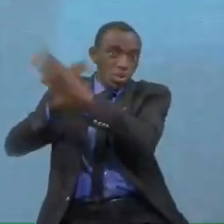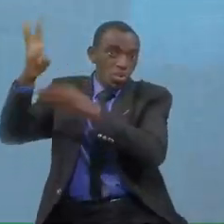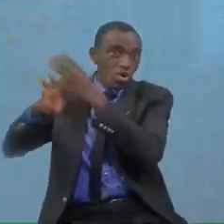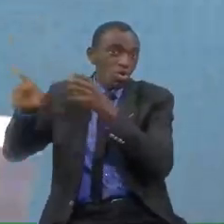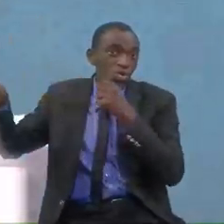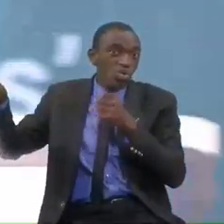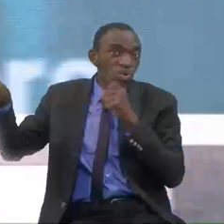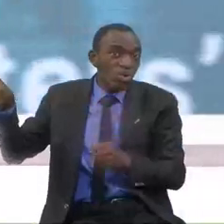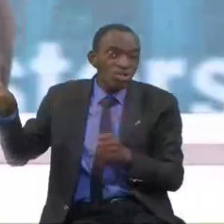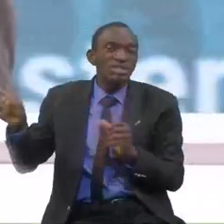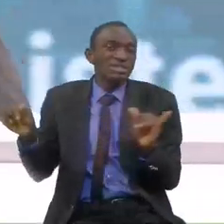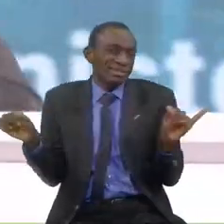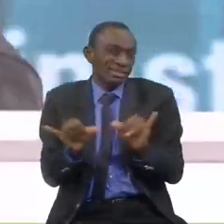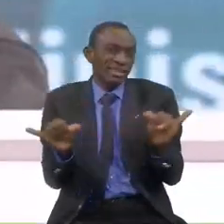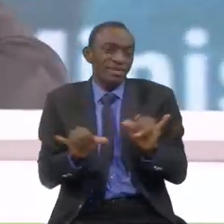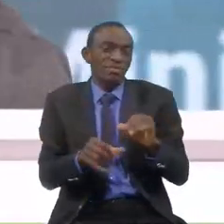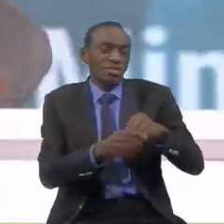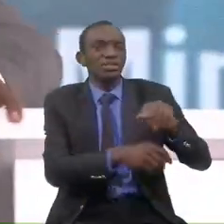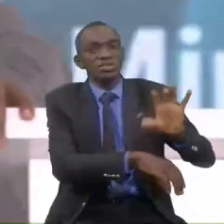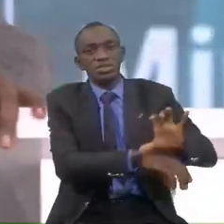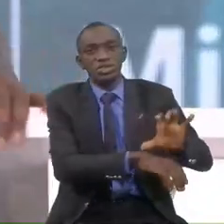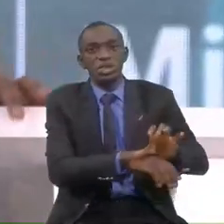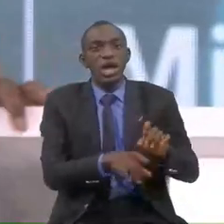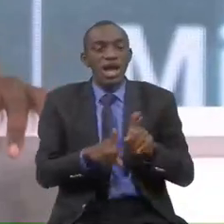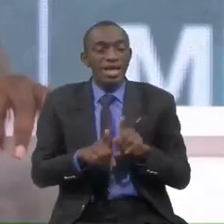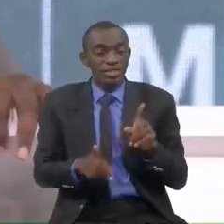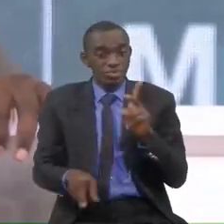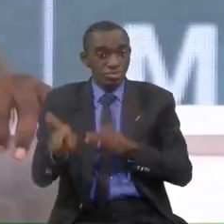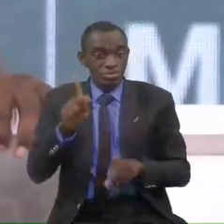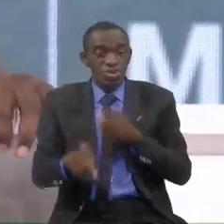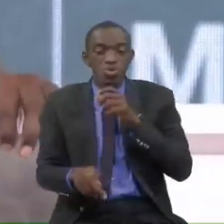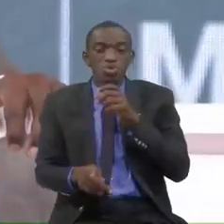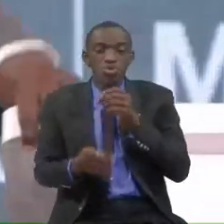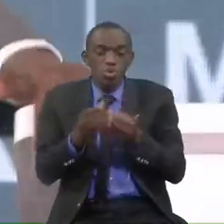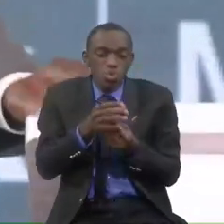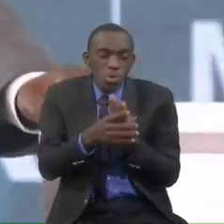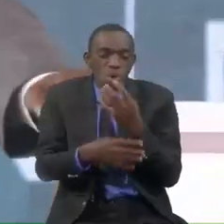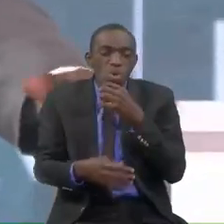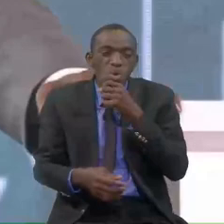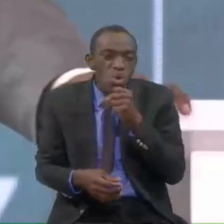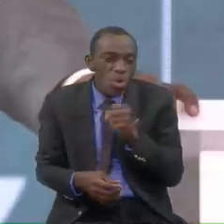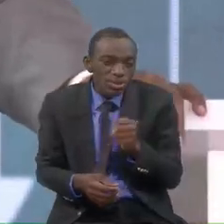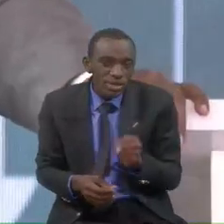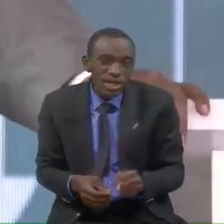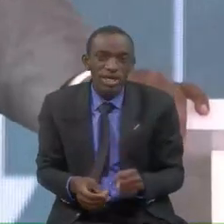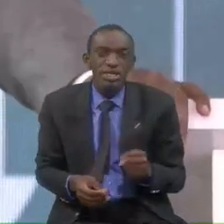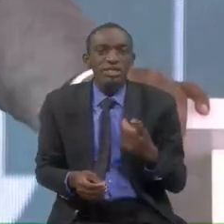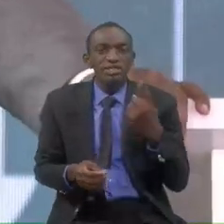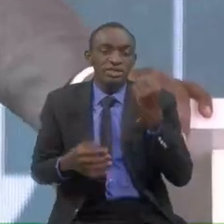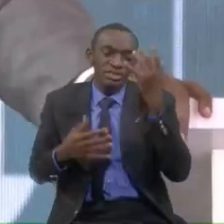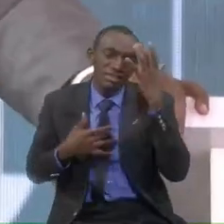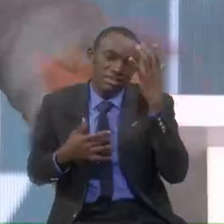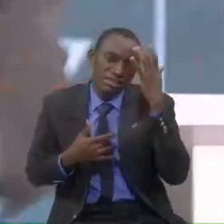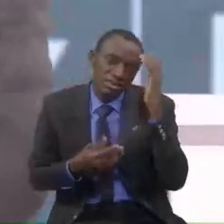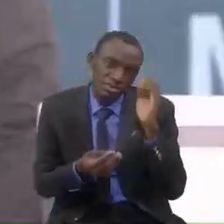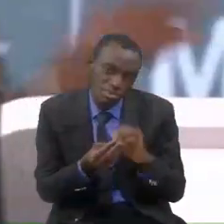les personnes âgées dans l'Église ont les défis que les personnes âgées du monde ont. Ouais, plus on vieillit, plus malade